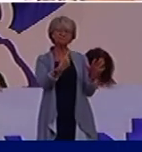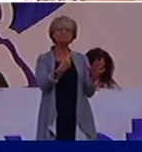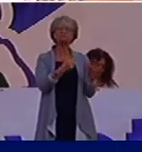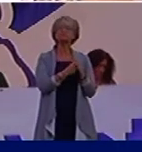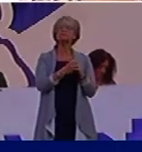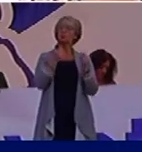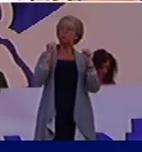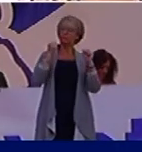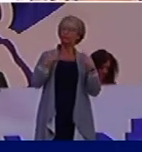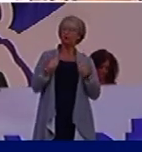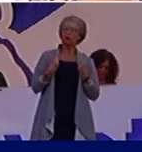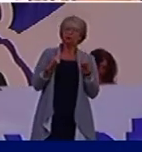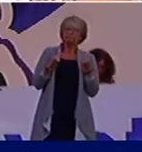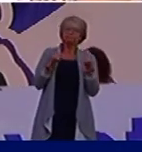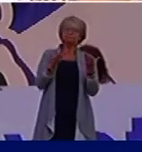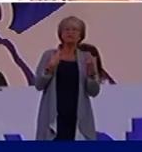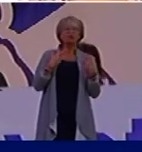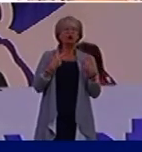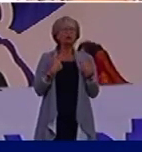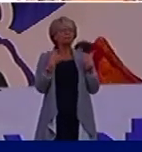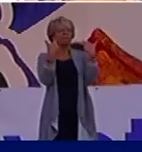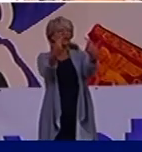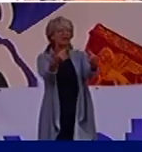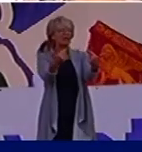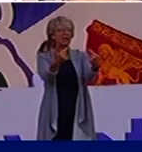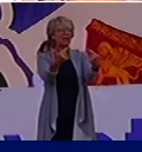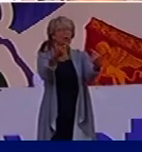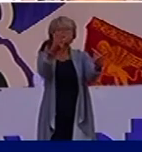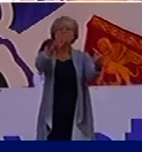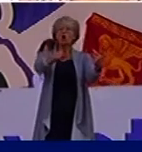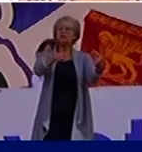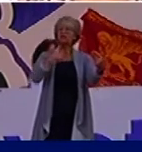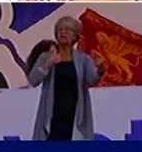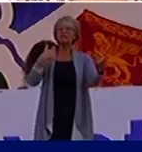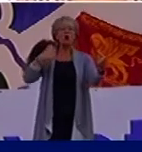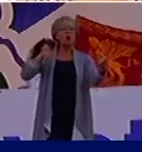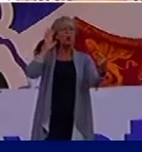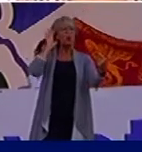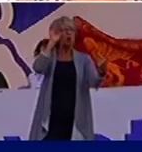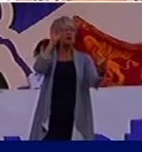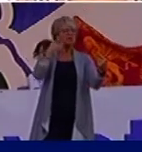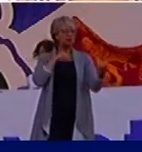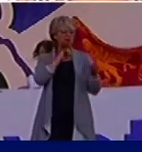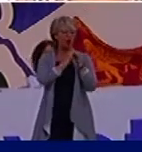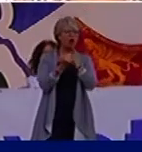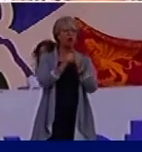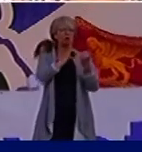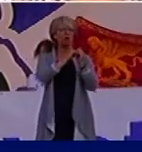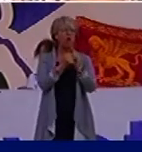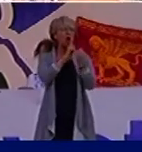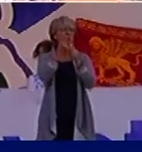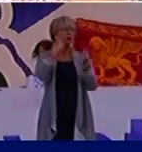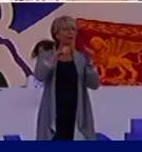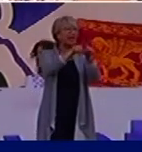voglio portarvi e voglio regalarvi il motivo perché io quotidianamente lotto, oltre che per tutti